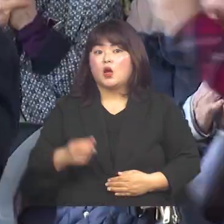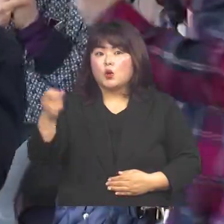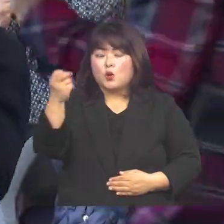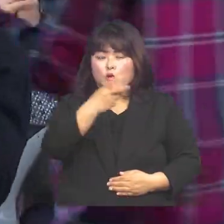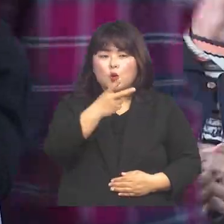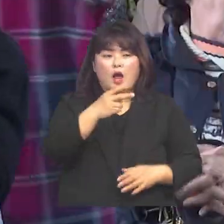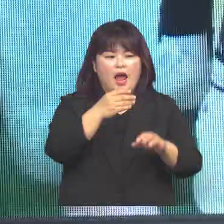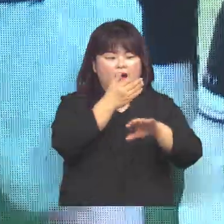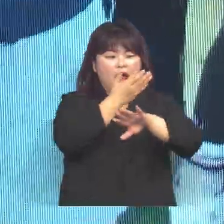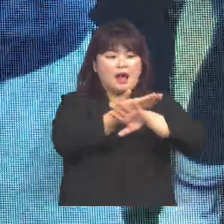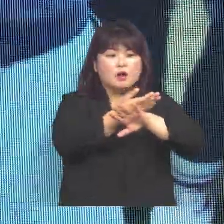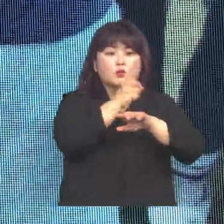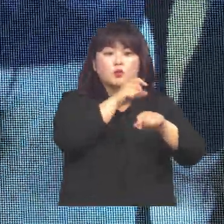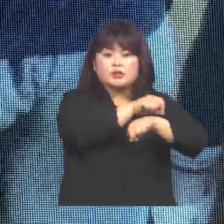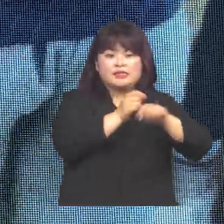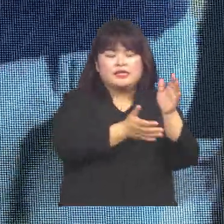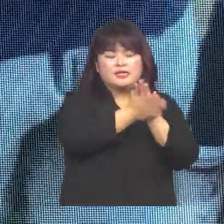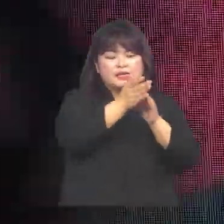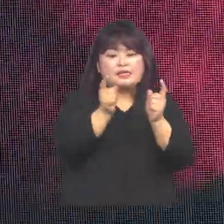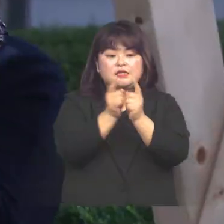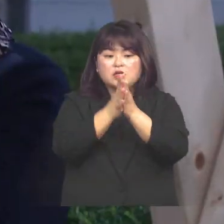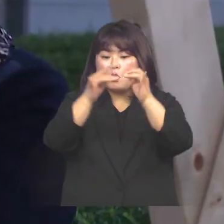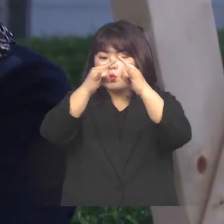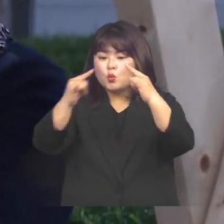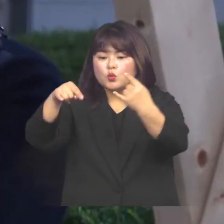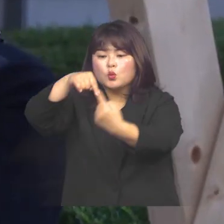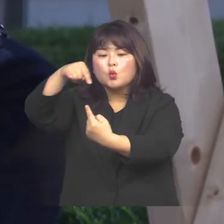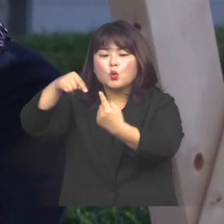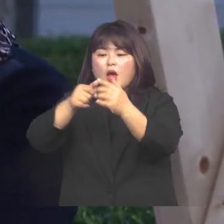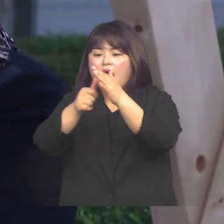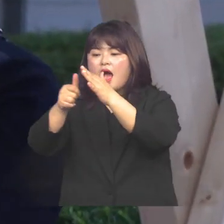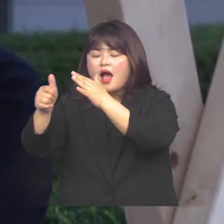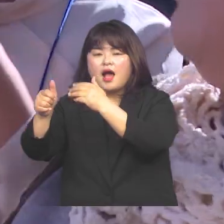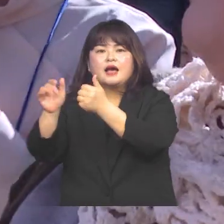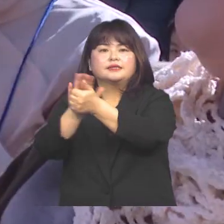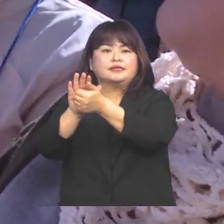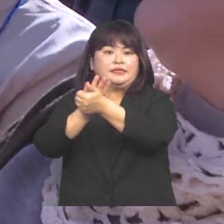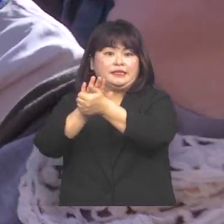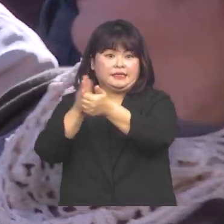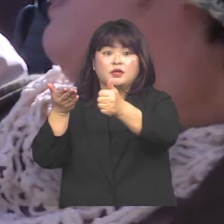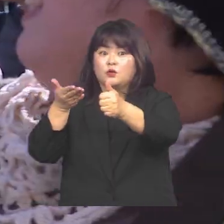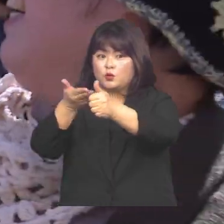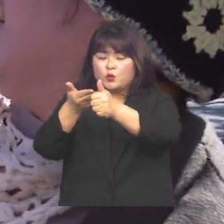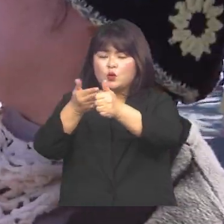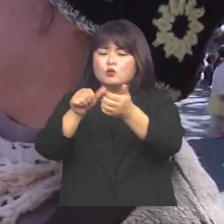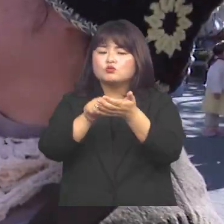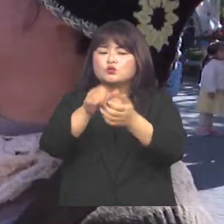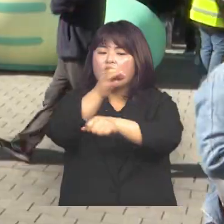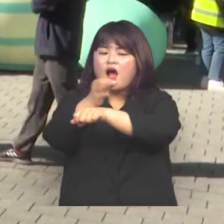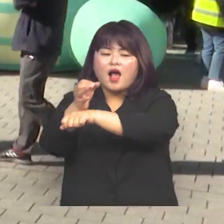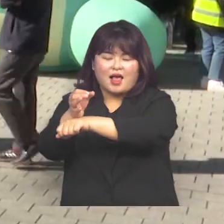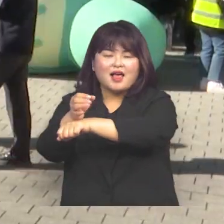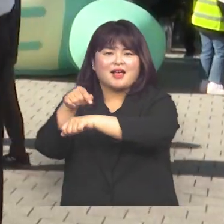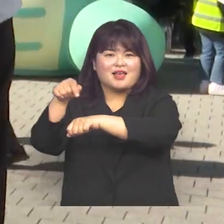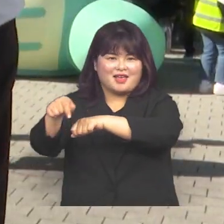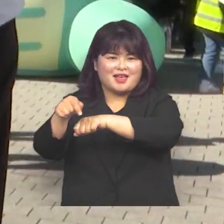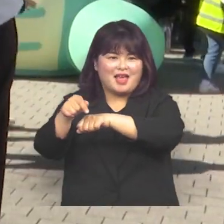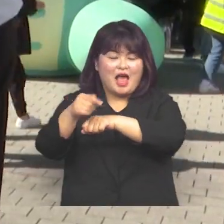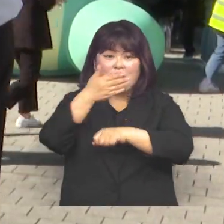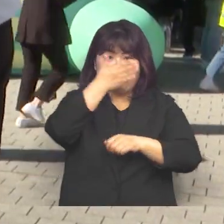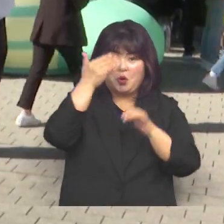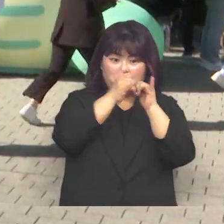이상일 용인특례시장은 직접 부스를 돌며 관계자들을 격려하고 부스 판매 물품을 구매하며